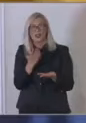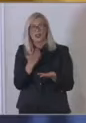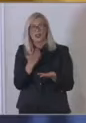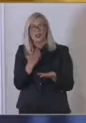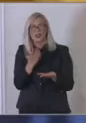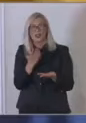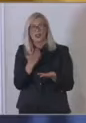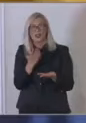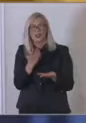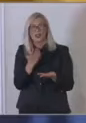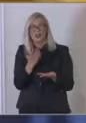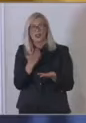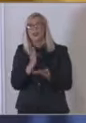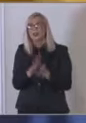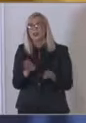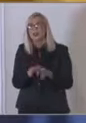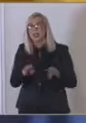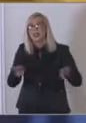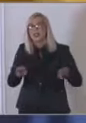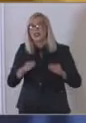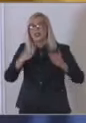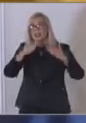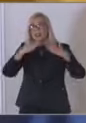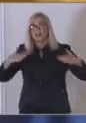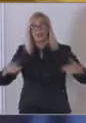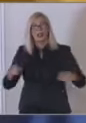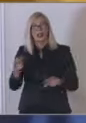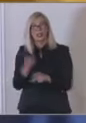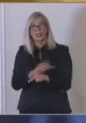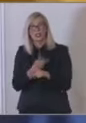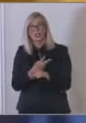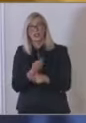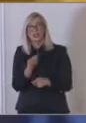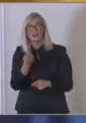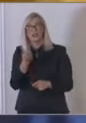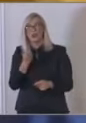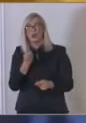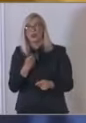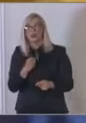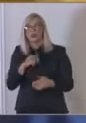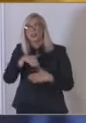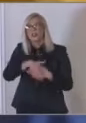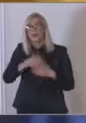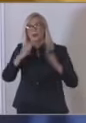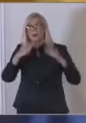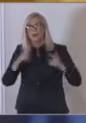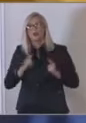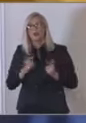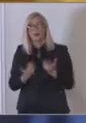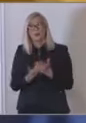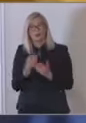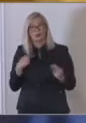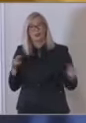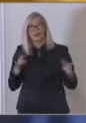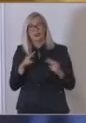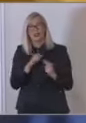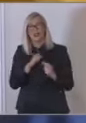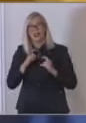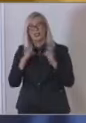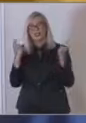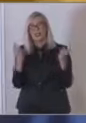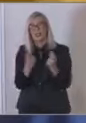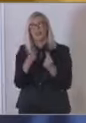si vendet e Balkanit përëndimor. Pra presim padrim që takohemi prap në samitin e Sofjes